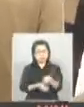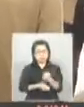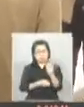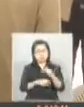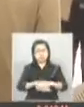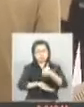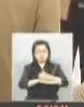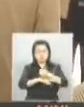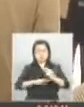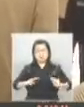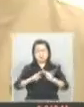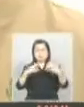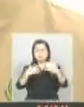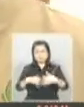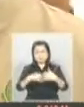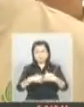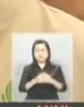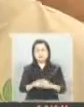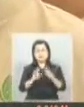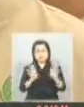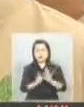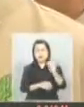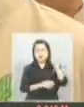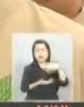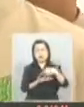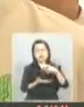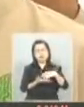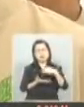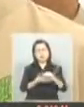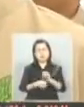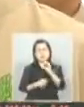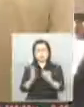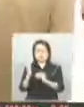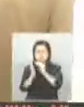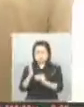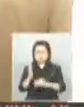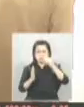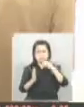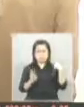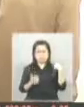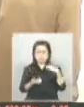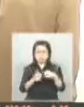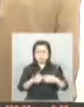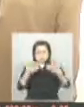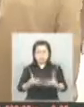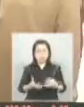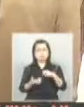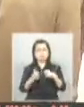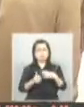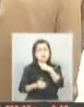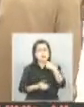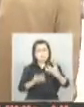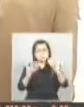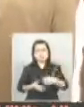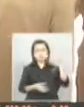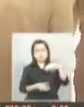ฐมนตรีว่าการกระทรวงเกษตรและสหกรณ์เปิดเผยว่าขณะนี้หลายพื้นที่ของไทยกำลังประสบปัญหาภัยแล้งทำให้กระทรวงเกษ